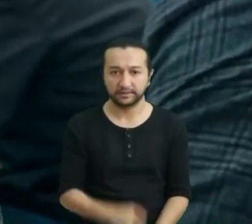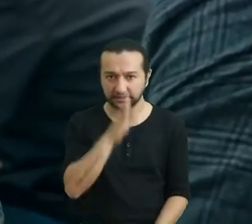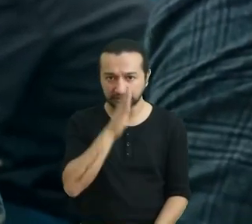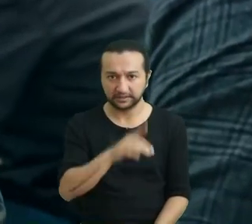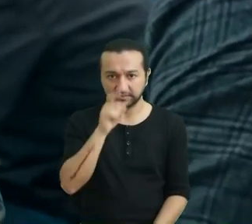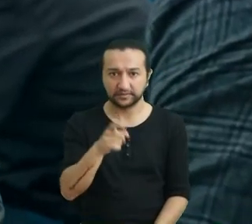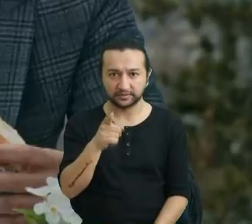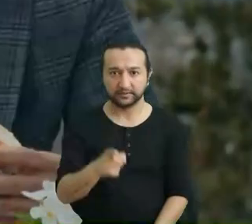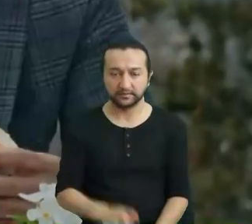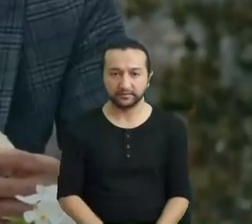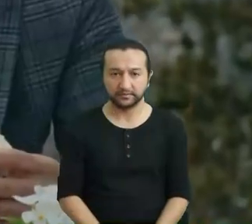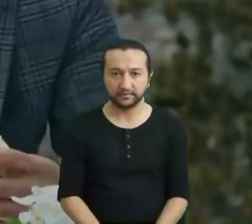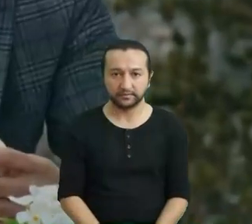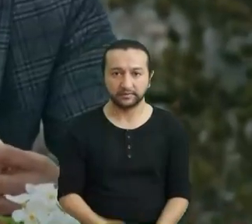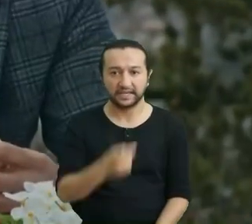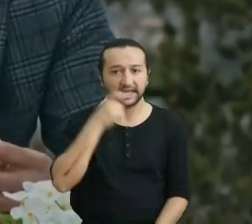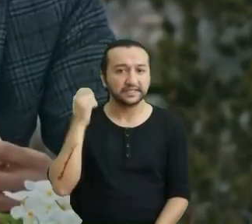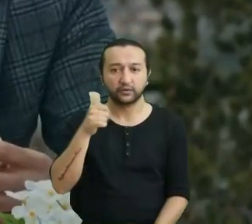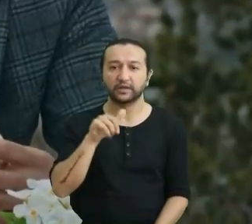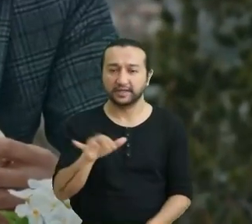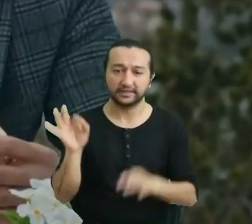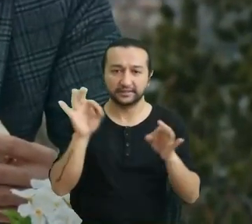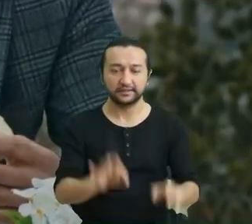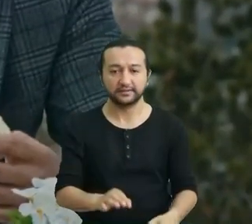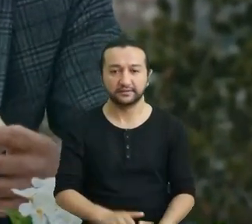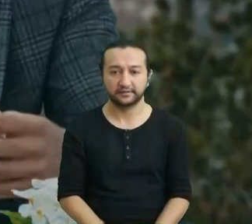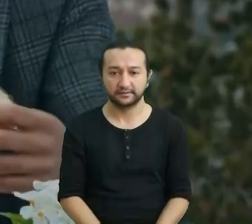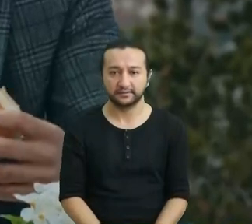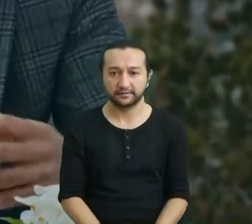Ciddi misin? Eski günlerdeki gibi.